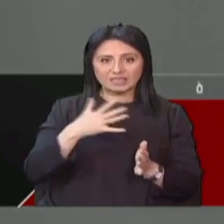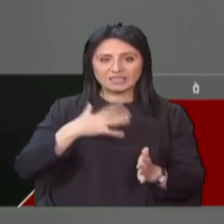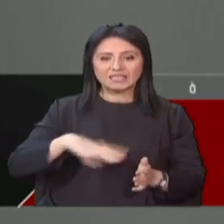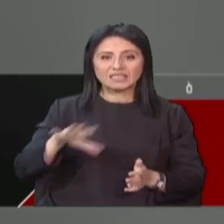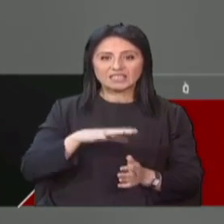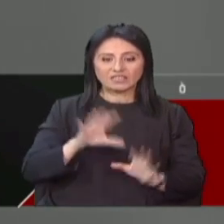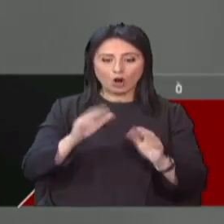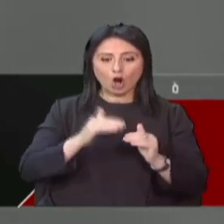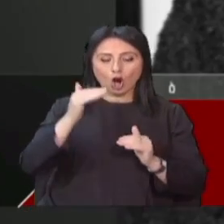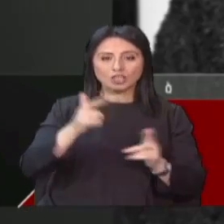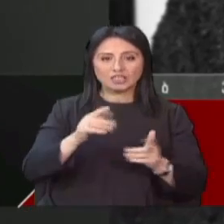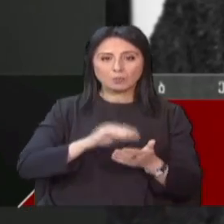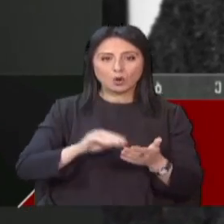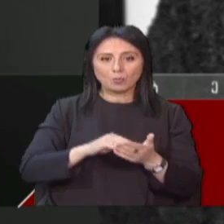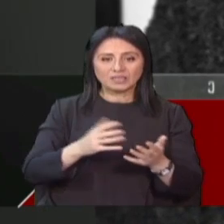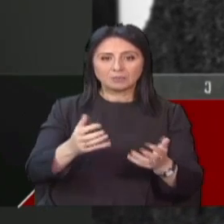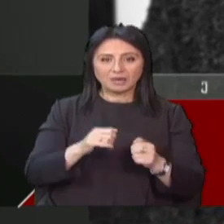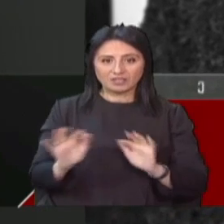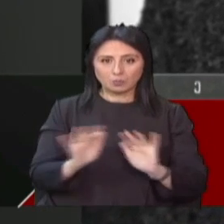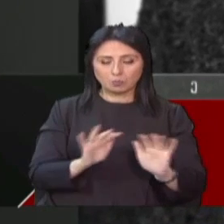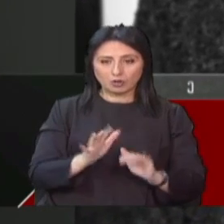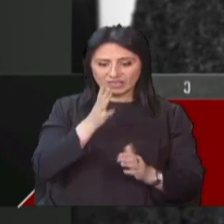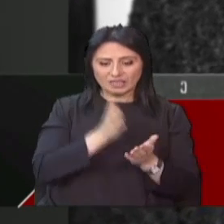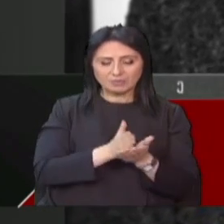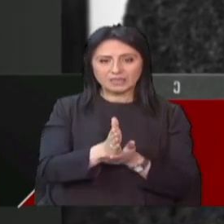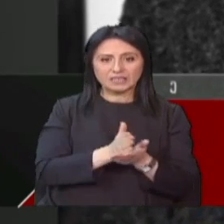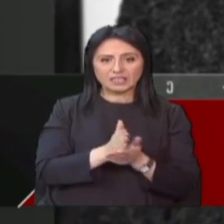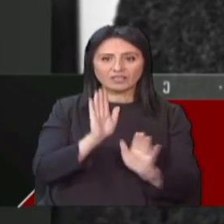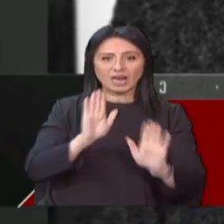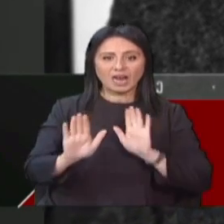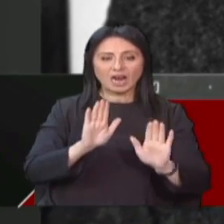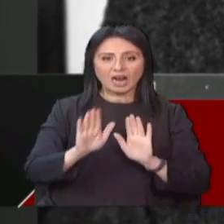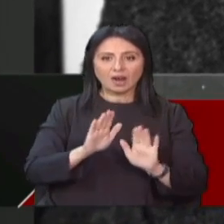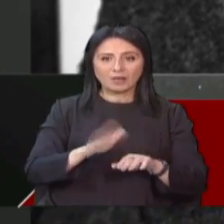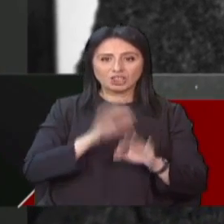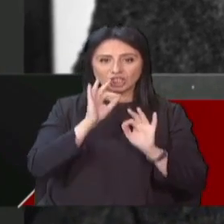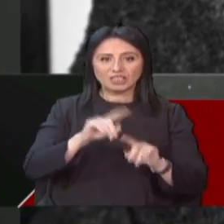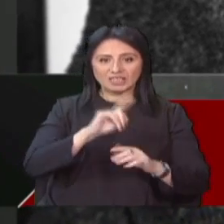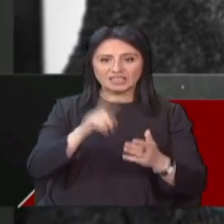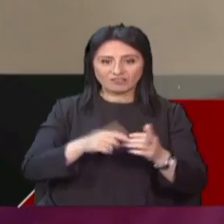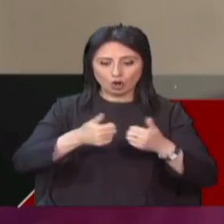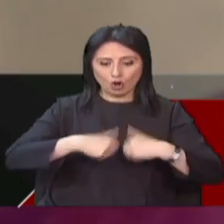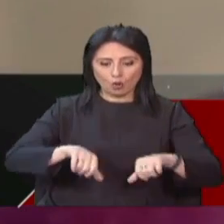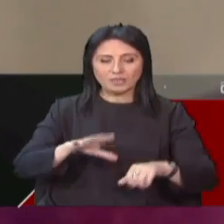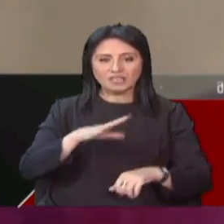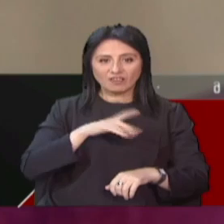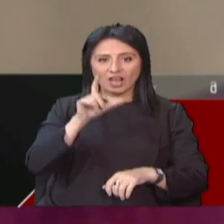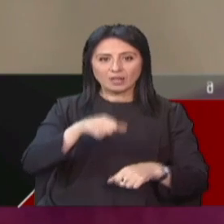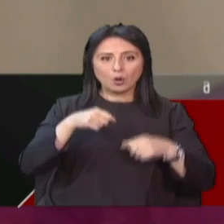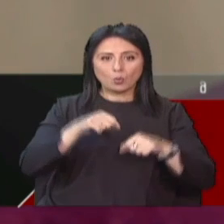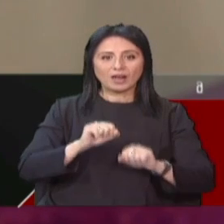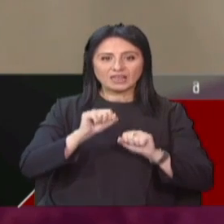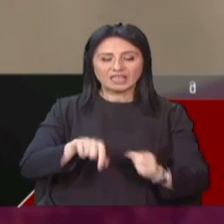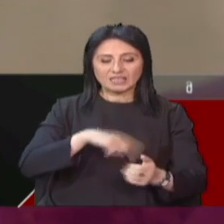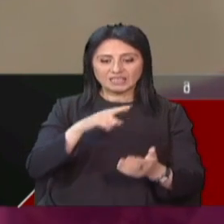საქართველოს კონსტიტუციის მომზადებისა და მიღების პროცესში. წლების განმავლობაში ხელმძღვანელობდა შეწყალების საკითხთა კომისიას, იყო ადამიანის უფლებათა